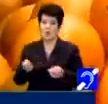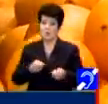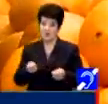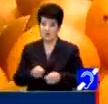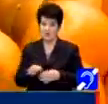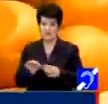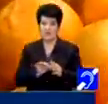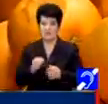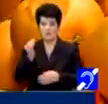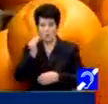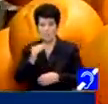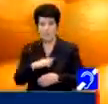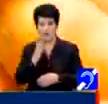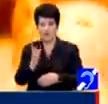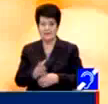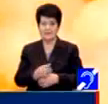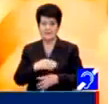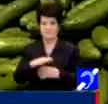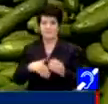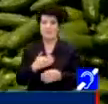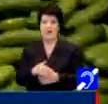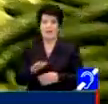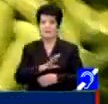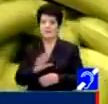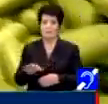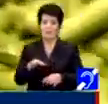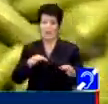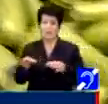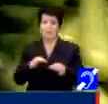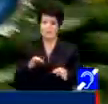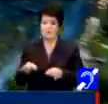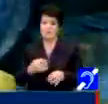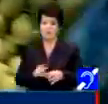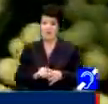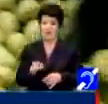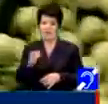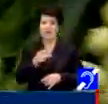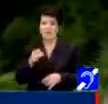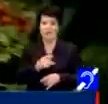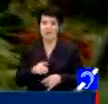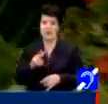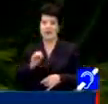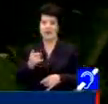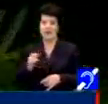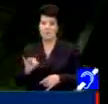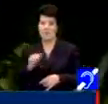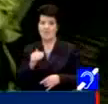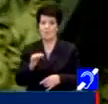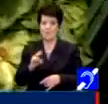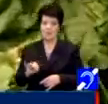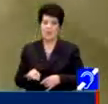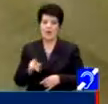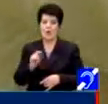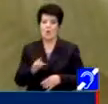de urgență. Scopul ei este să descurajeze folosirea pungilor de plastic fără mâneri care se găsesc mai ales în raioanele de legume fructe, pentru că sunt o sursă